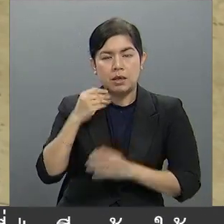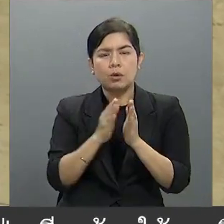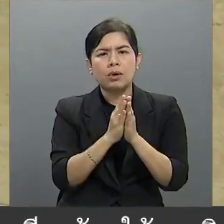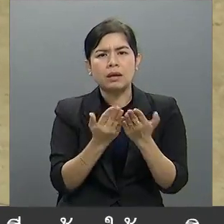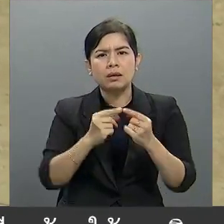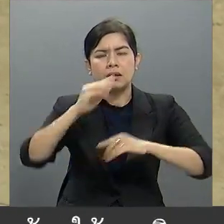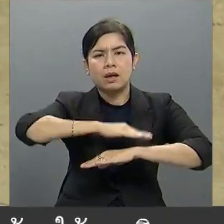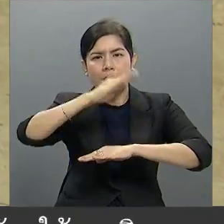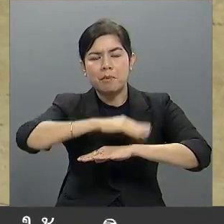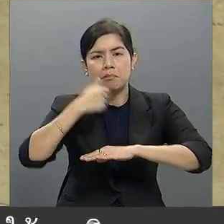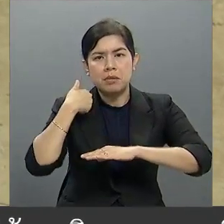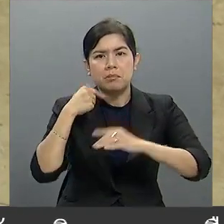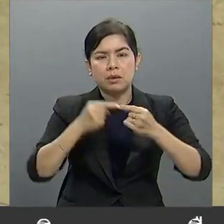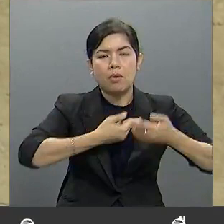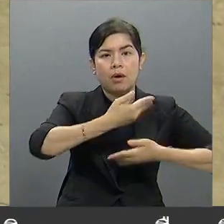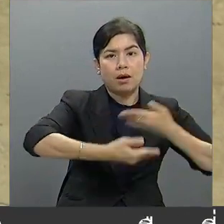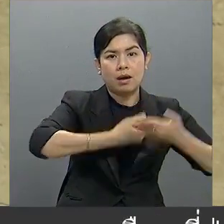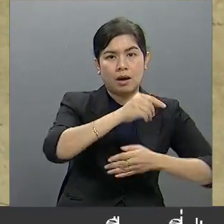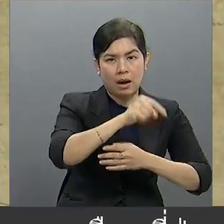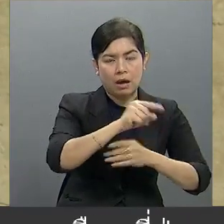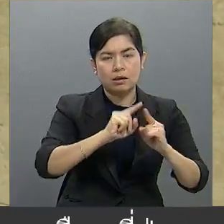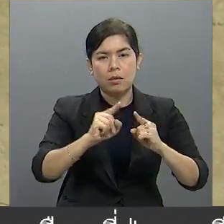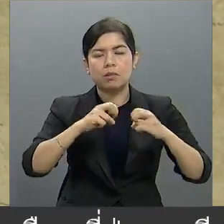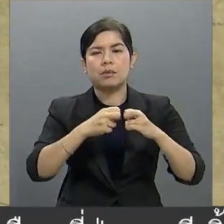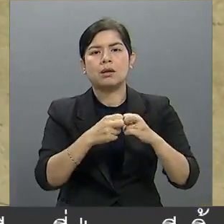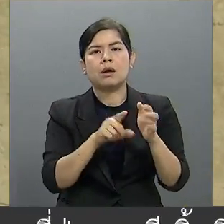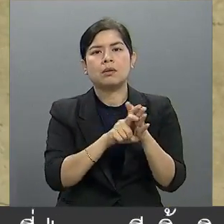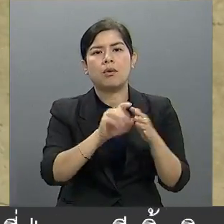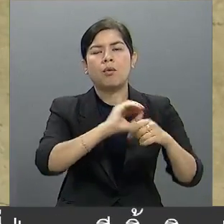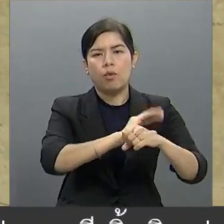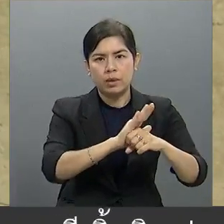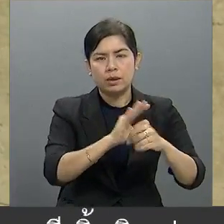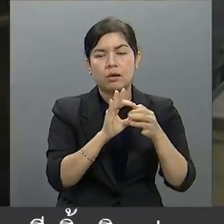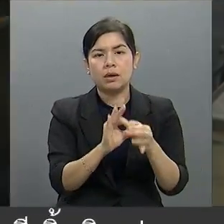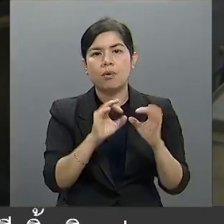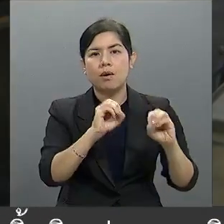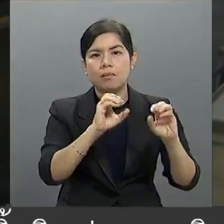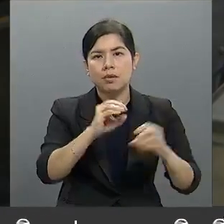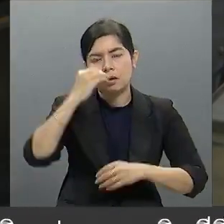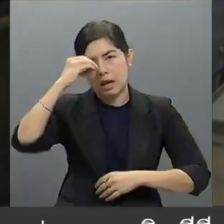เราก็เห็นว่าในรูปแบบการเรียนการสอนเนี่ยก็จะมีการเปลี่ยนไป